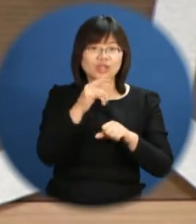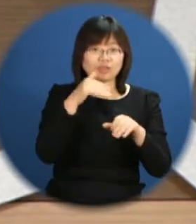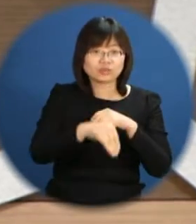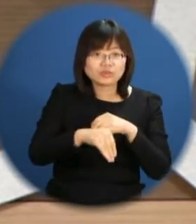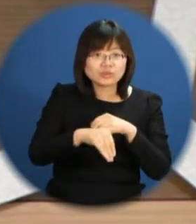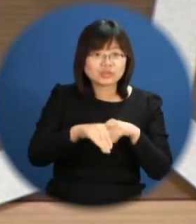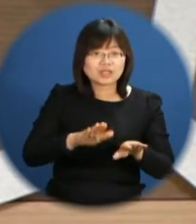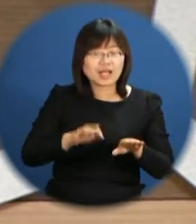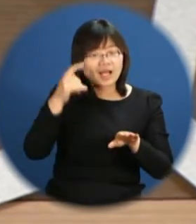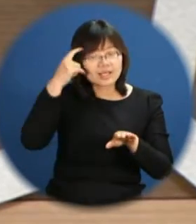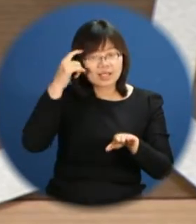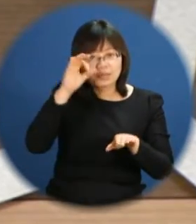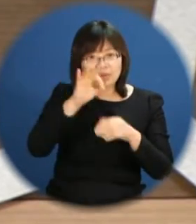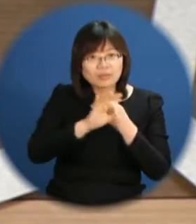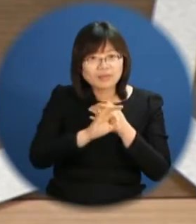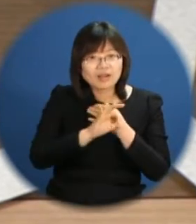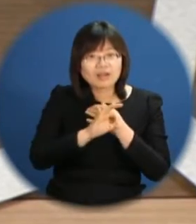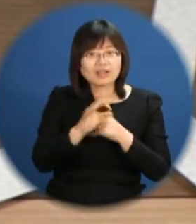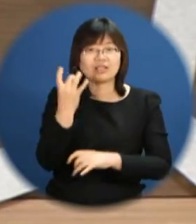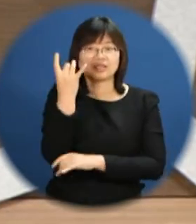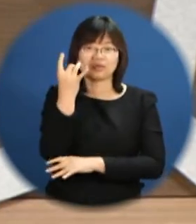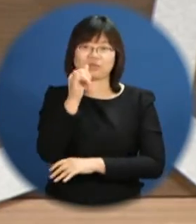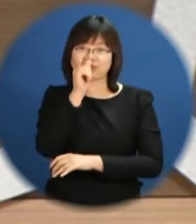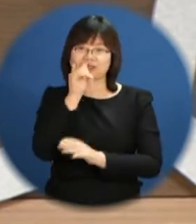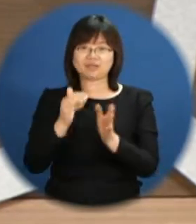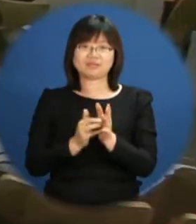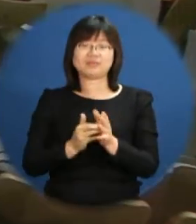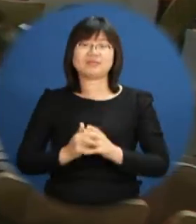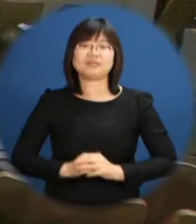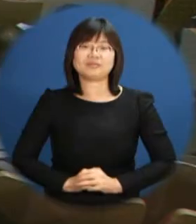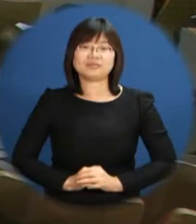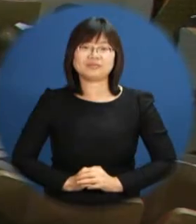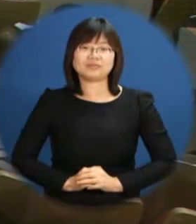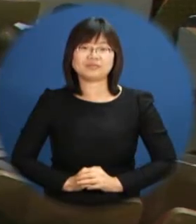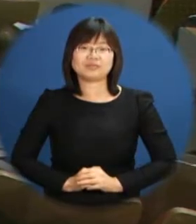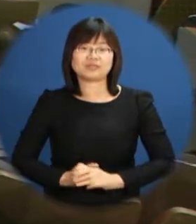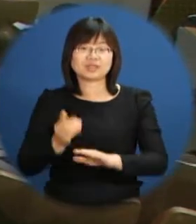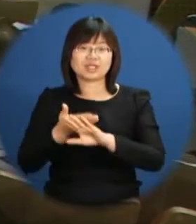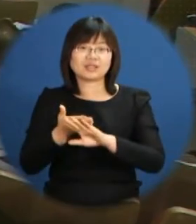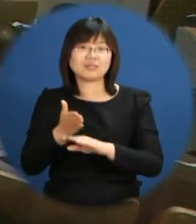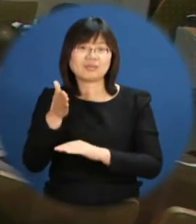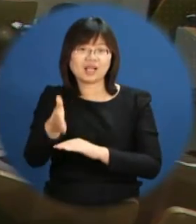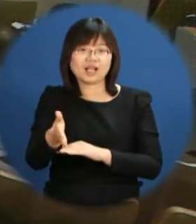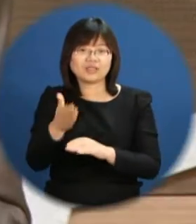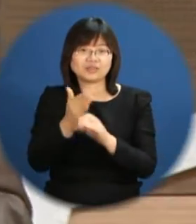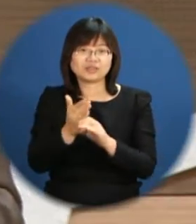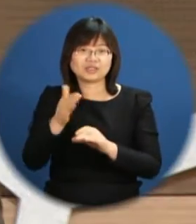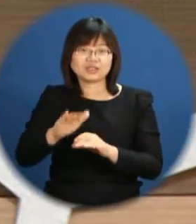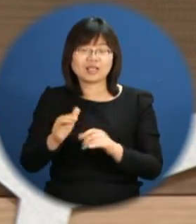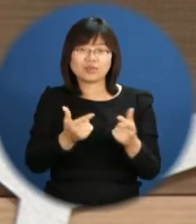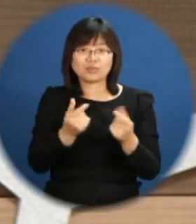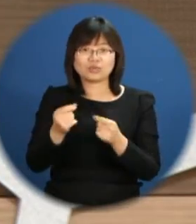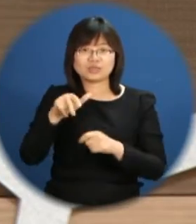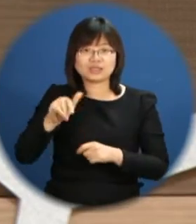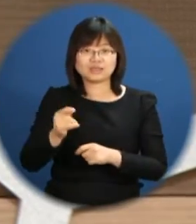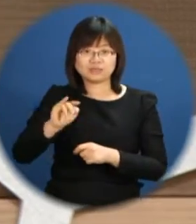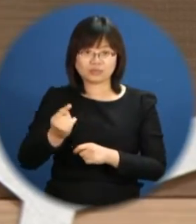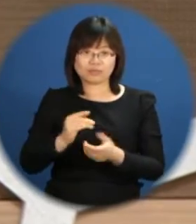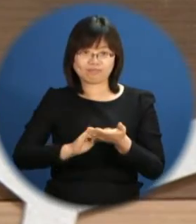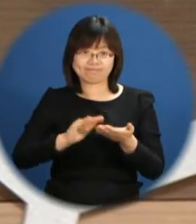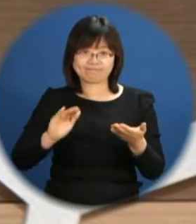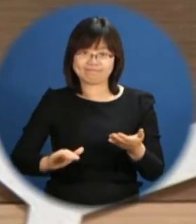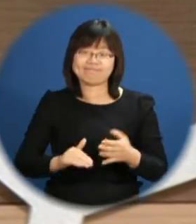의릉 생각하게 되면 기초가 있습니다 서로 다른 방향으로 가고 있는데 그것이 다진 봅니다